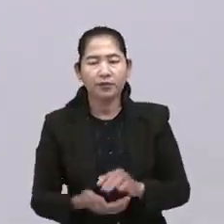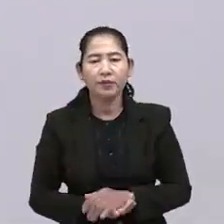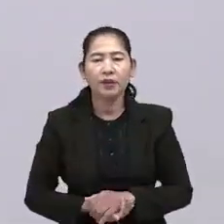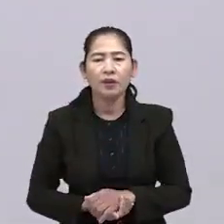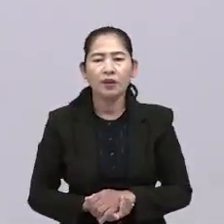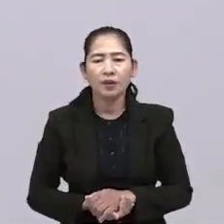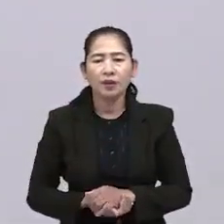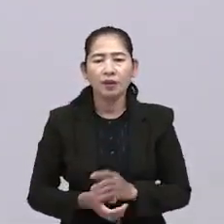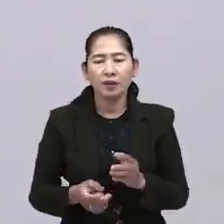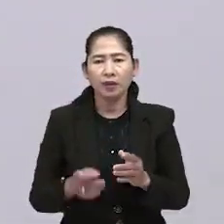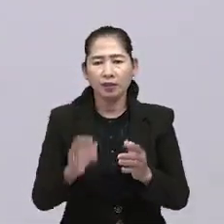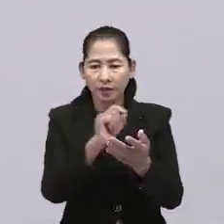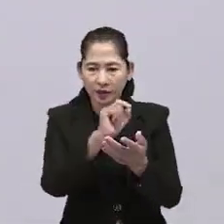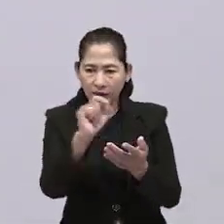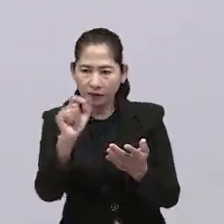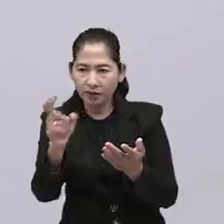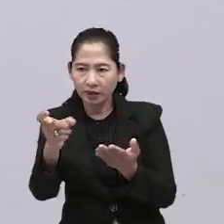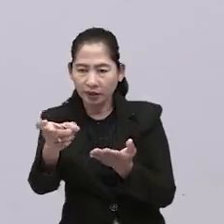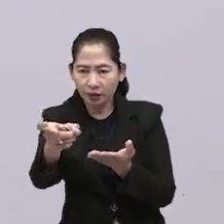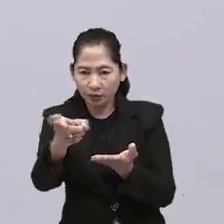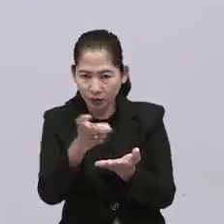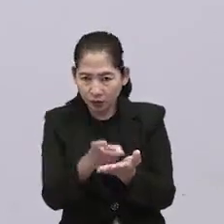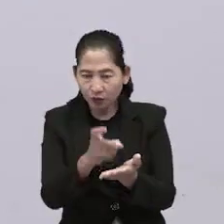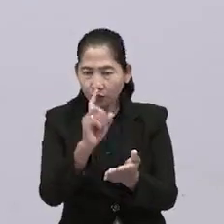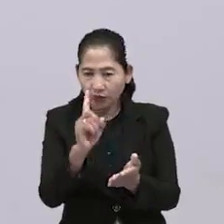សំណេរគំរូមួយទៀតណាកូន